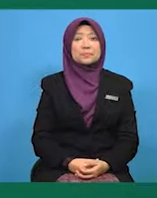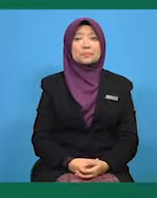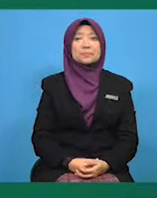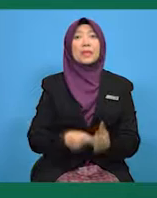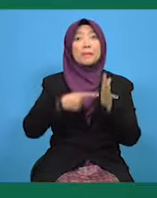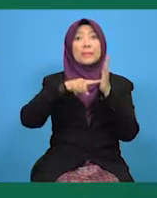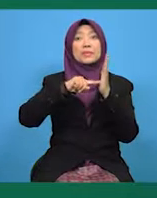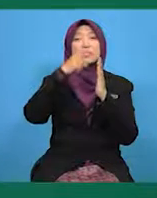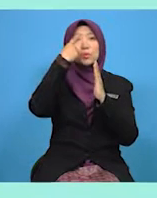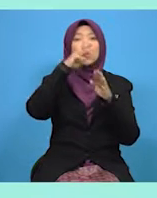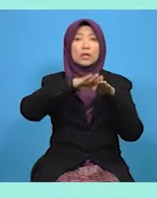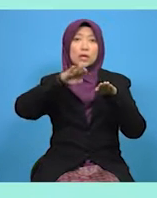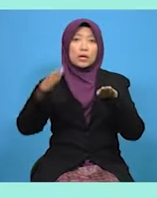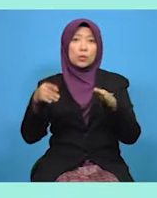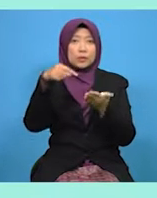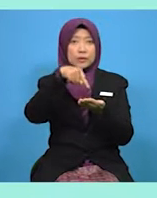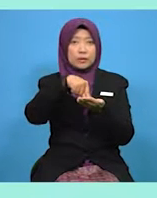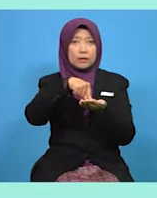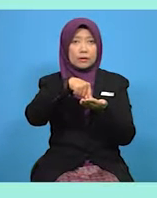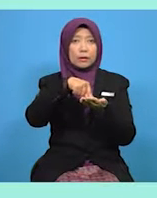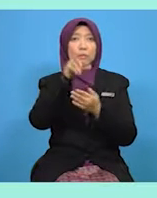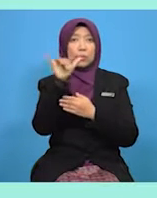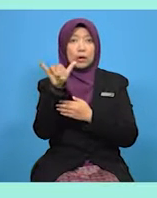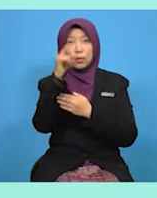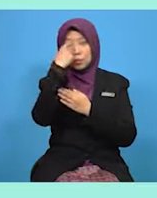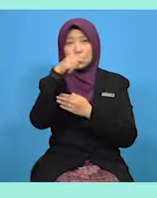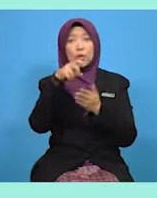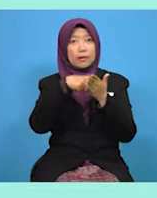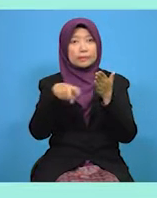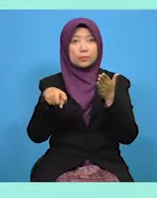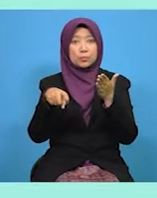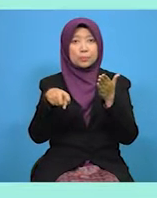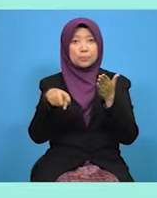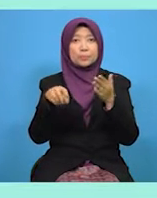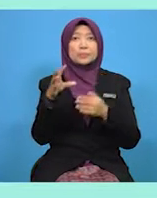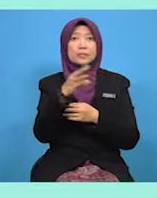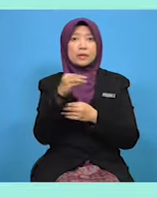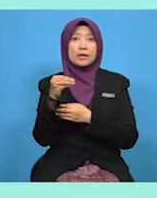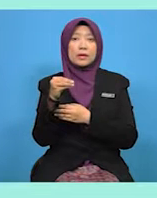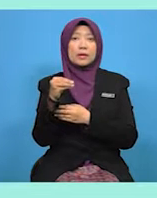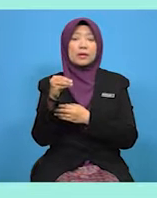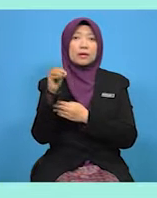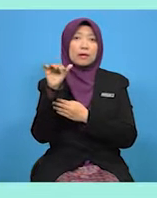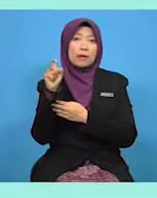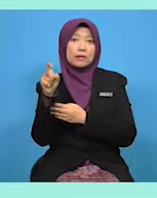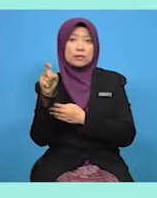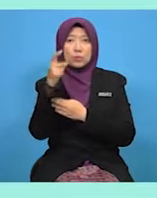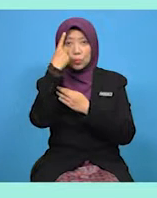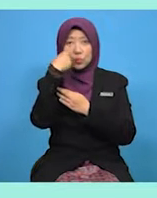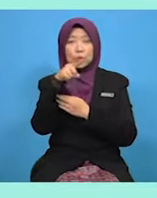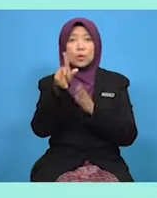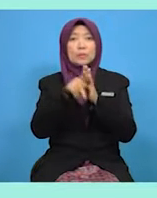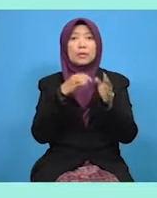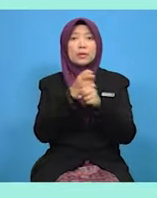Paksi untuk kelo ini terdiri daripada paksi Y untuk harga umum dan paksi X untuk